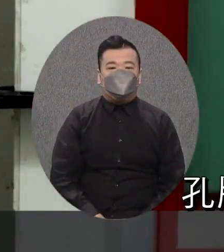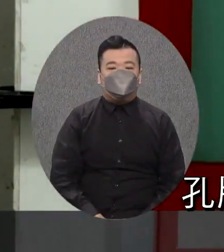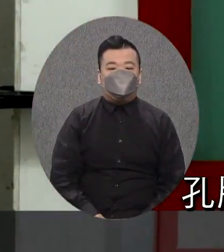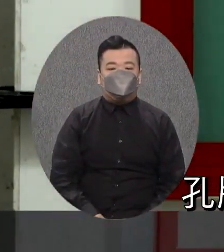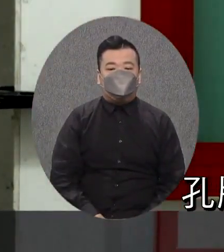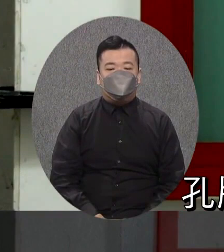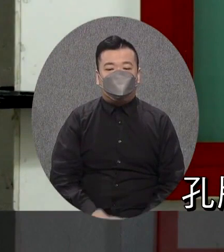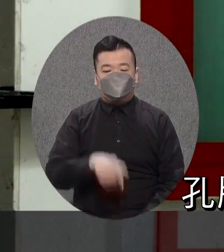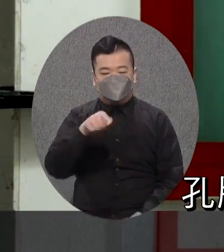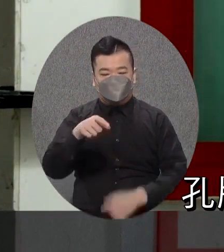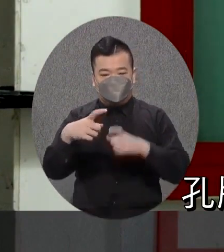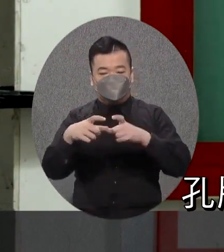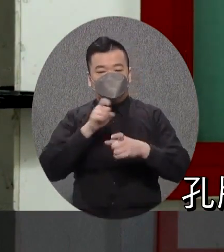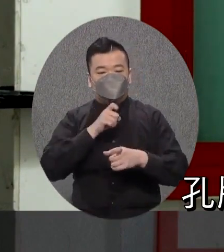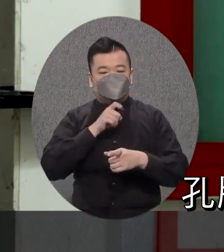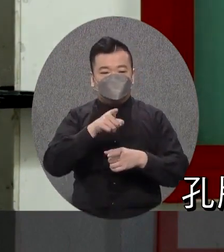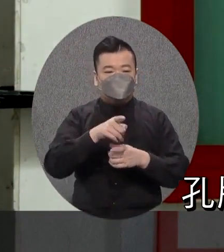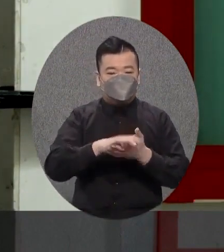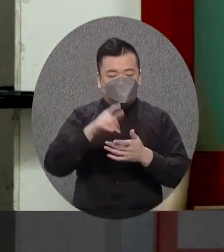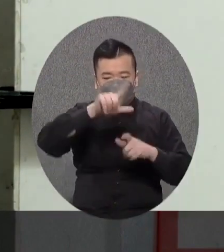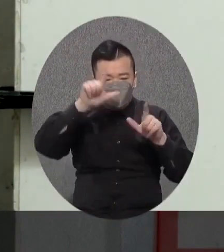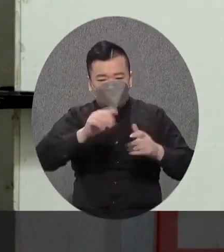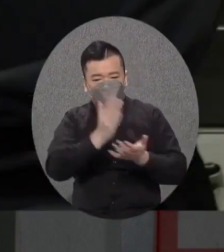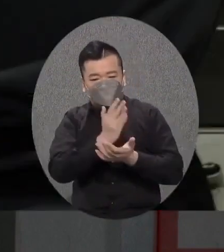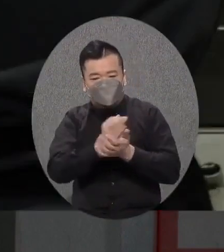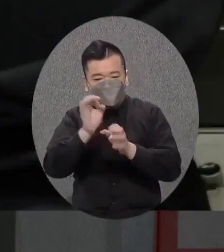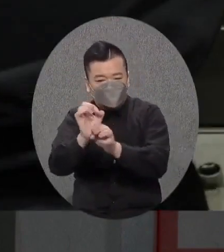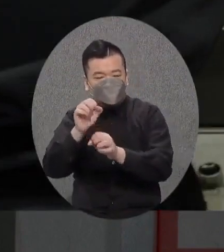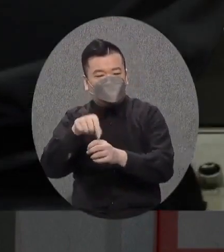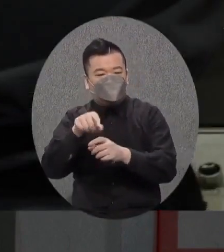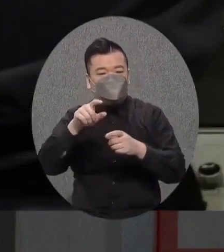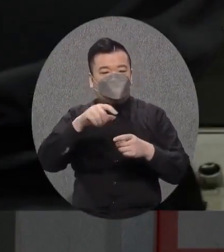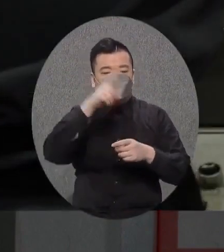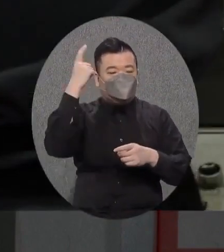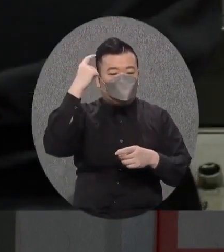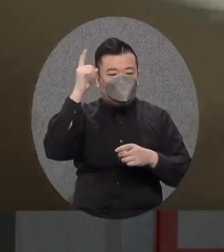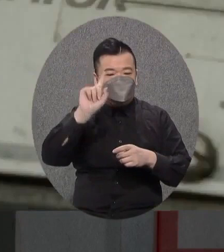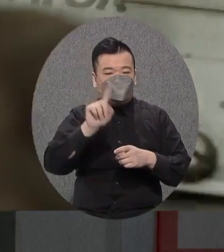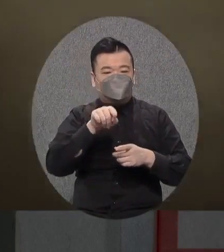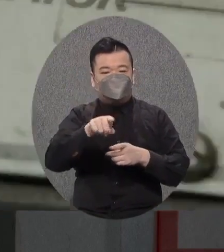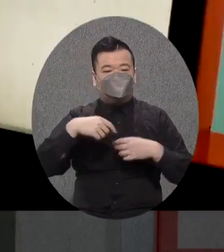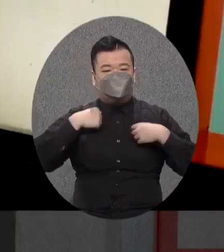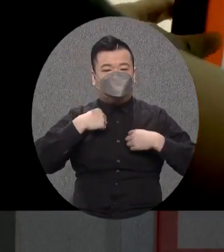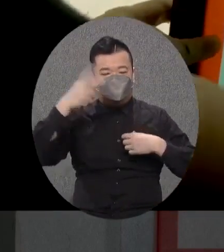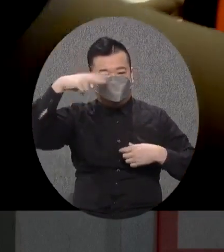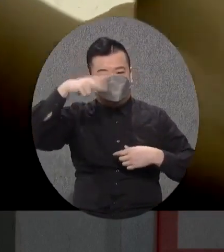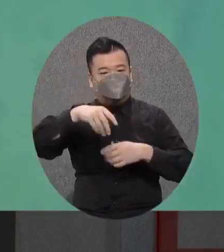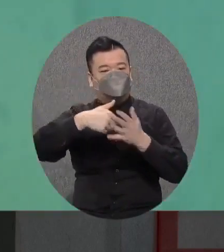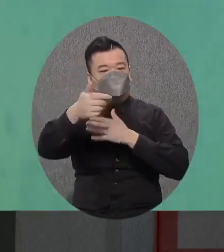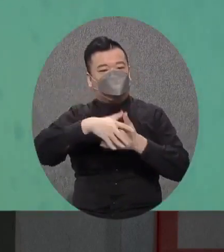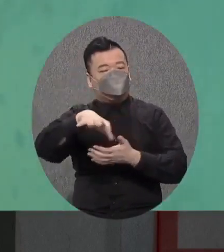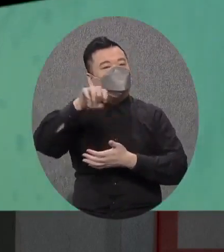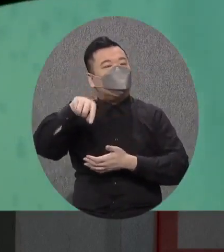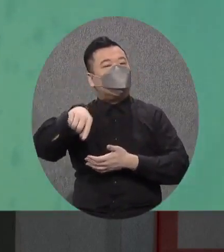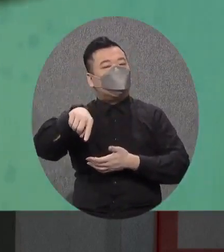孔板畫個 term 咧，可能有啲朋友啦，可能唔係好熟悉啦。其實咧，啊絲網就大家都會知道啦，譬如 T 恤啊咁樣咧，都成日用呢個技術。